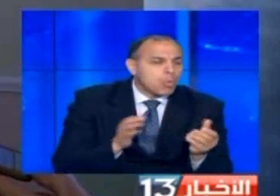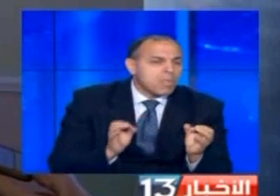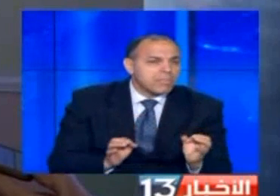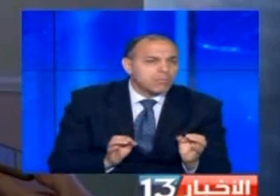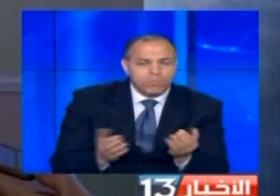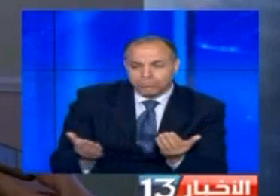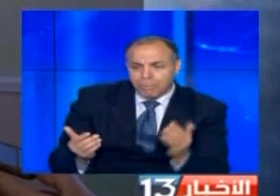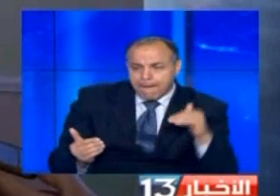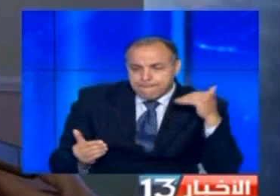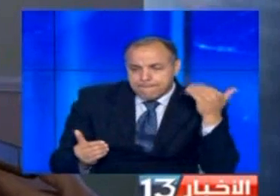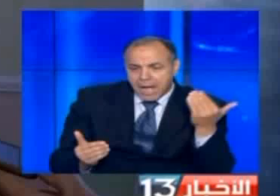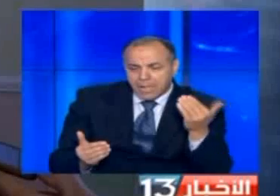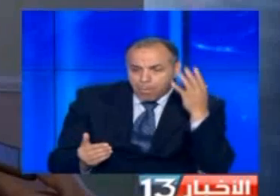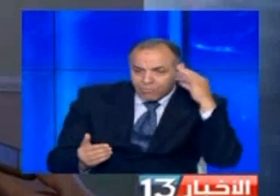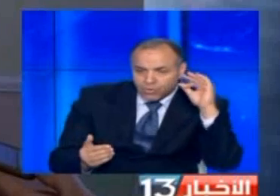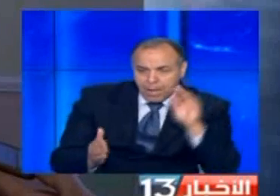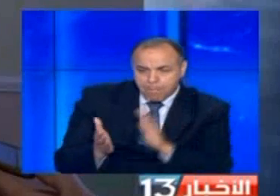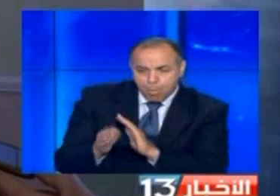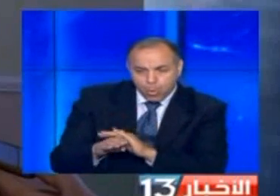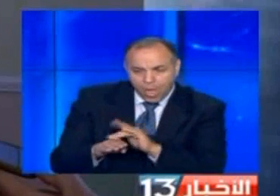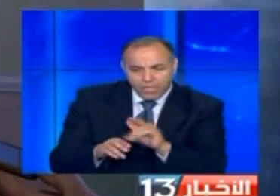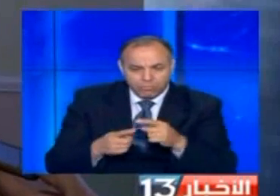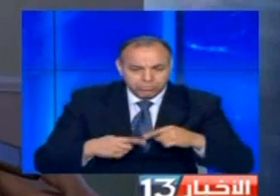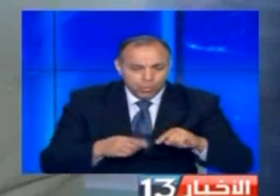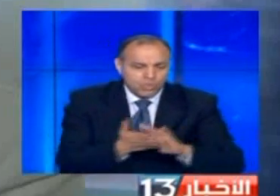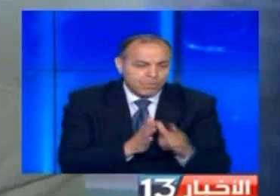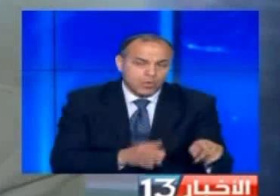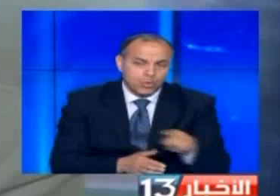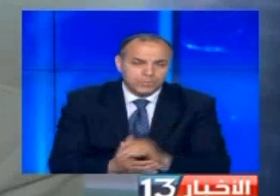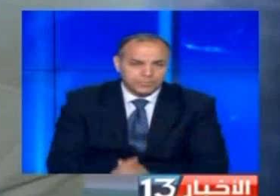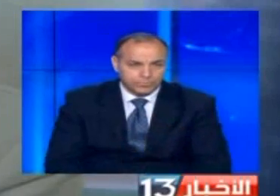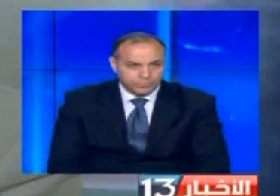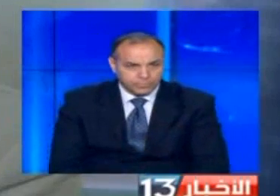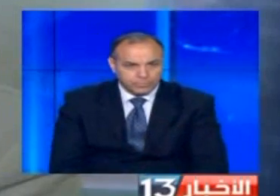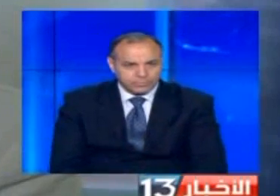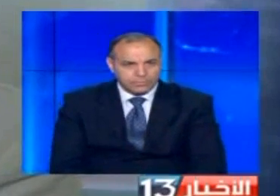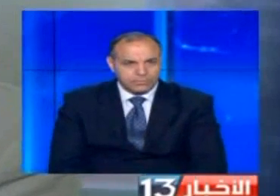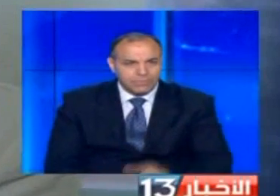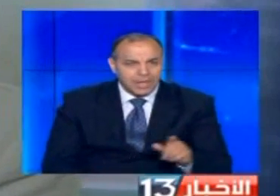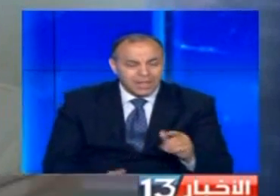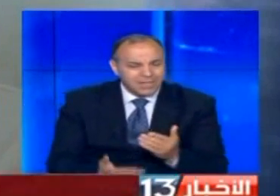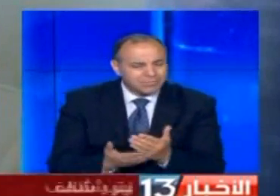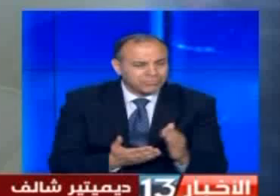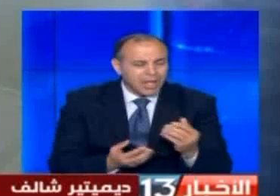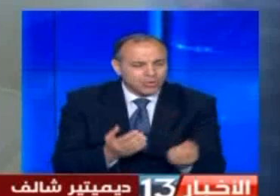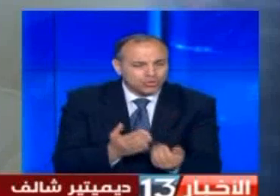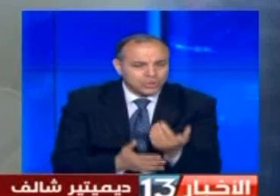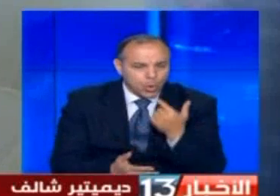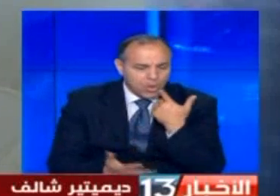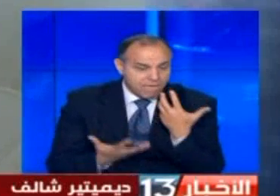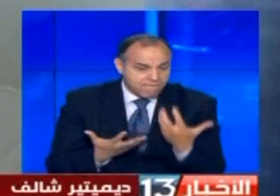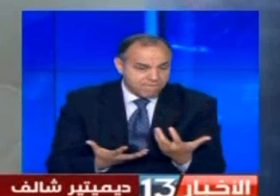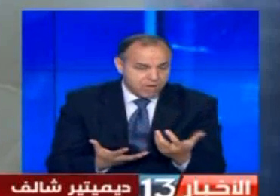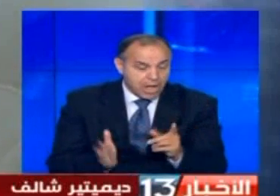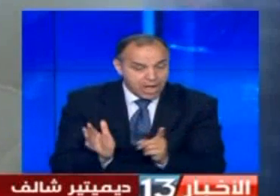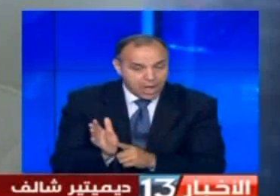الانتظارات من طرف المختصين في المساله هذيه والمجتمعات المدنيه ازاء هذه التطورات التكنولوجيه نحن في حاجه